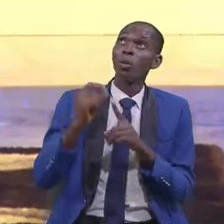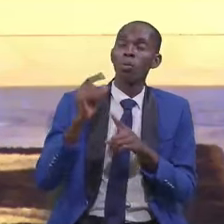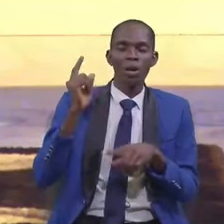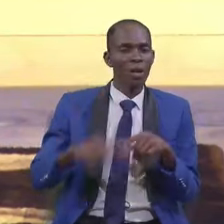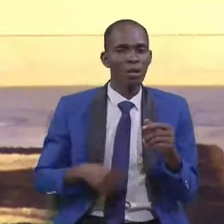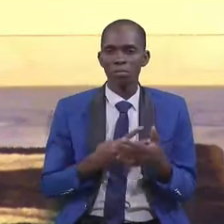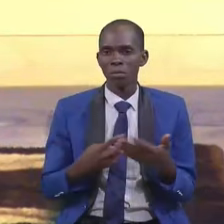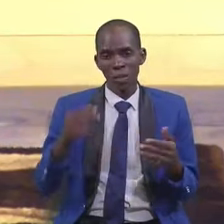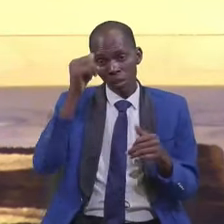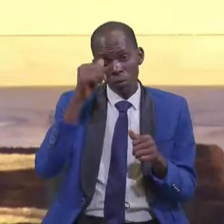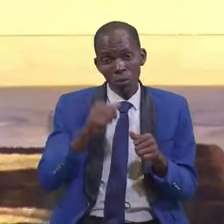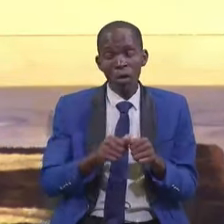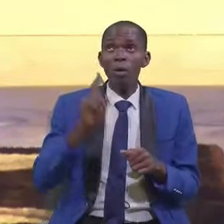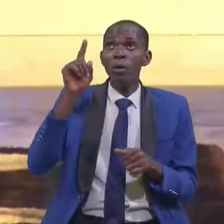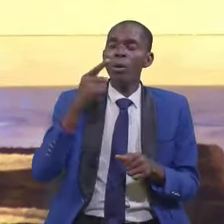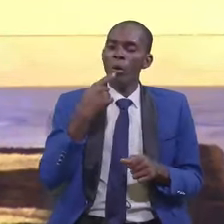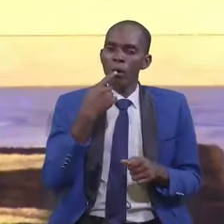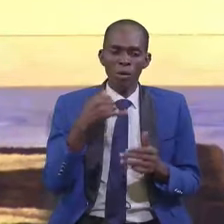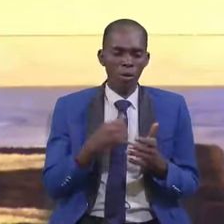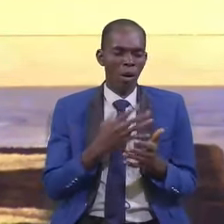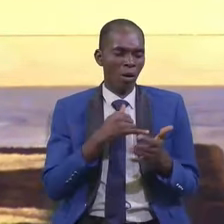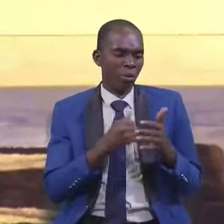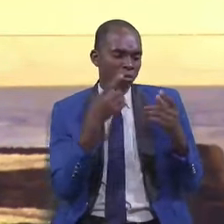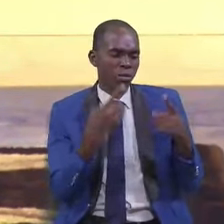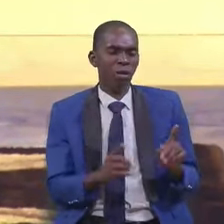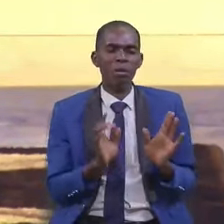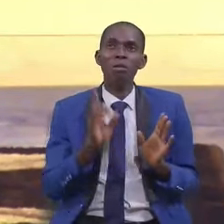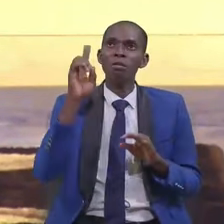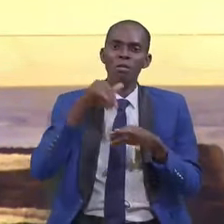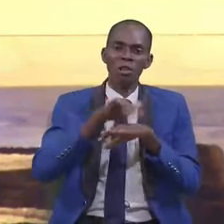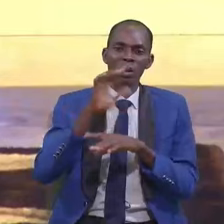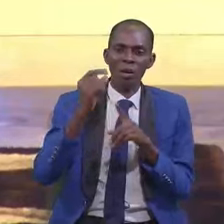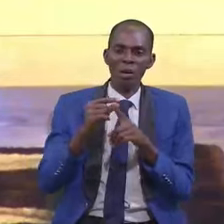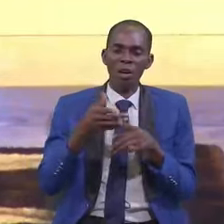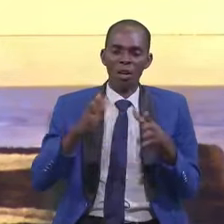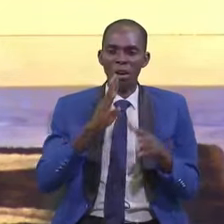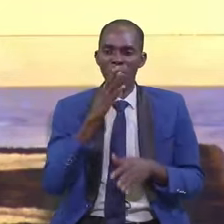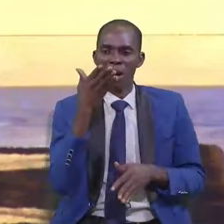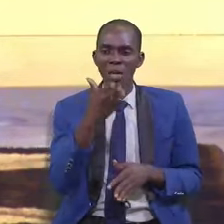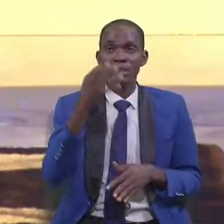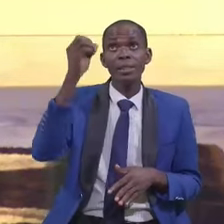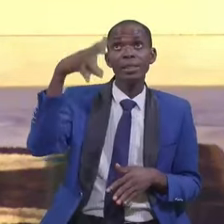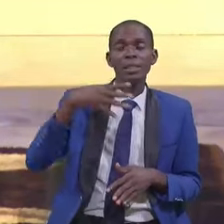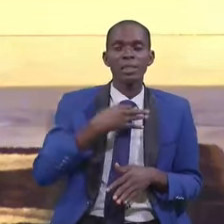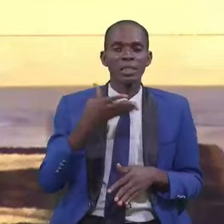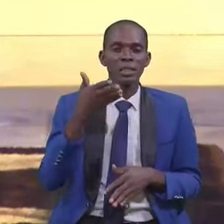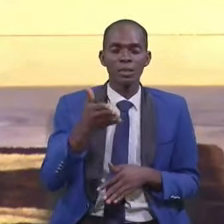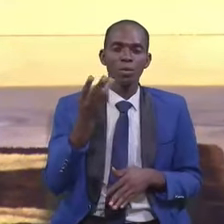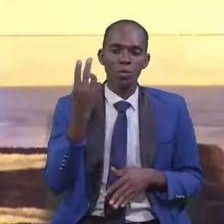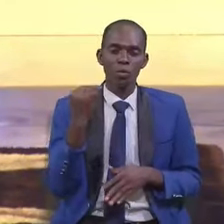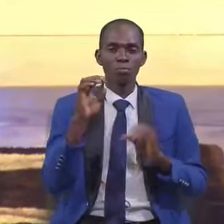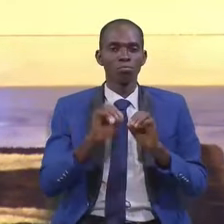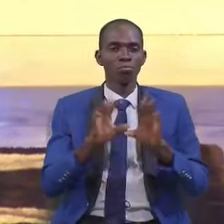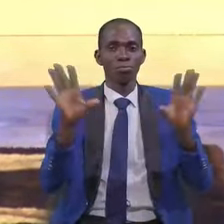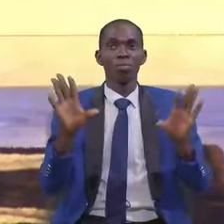Rappelez-vous, il déclare, il parle et c'est fait. Il envoie sa parole qu'il est la vie et la vie est venue. Il envoie sa